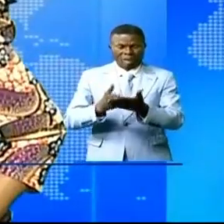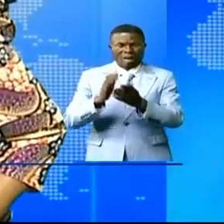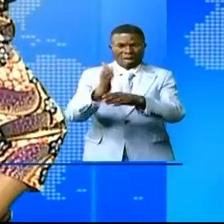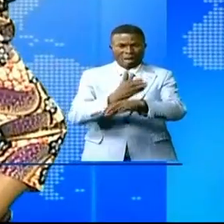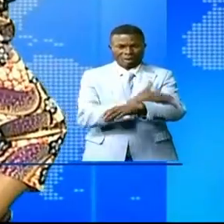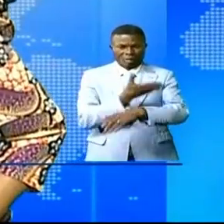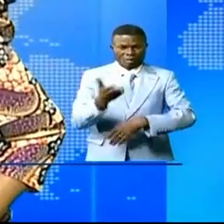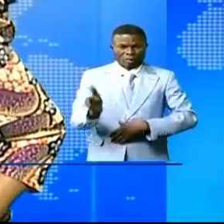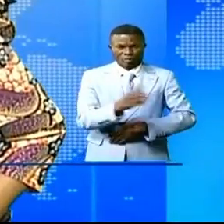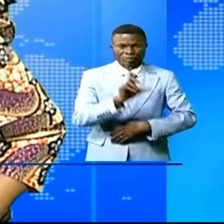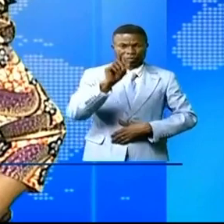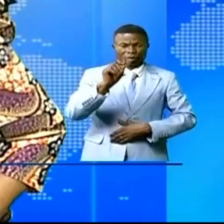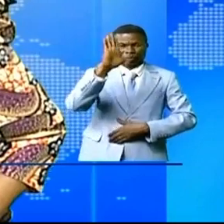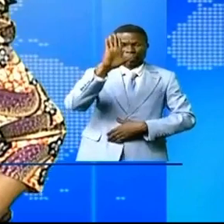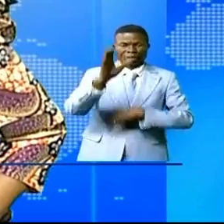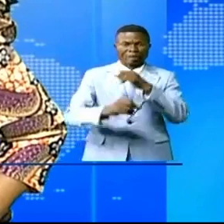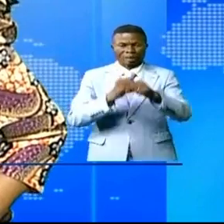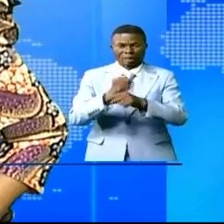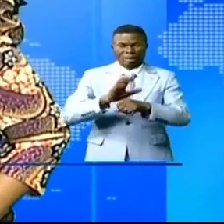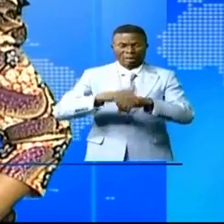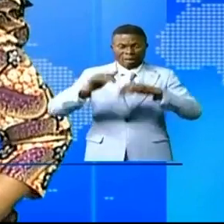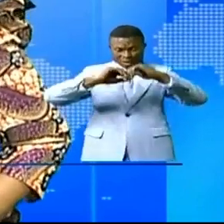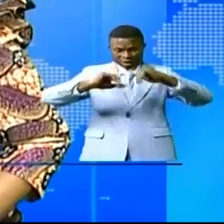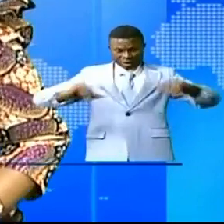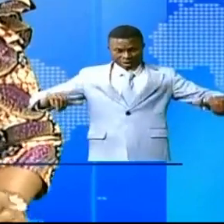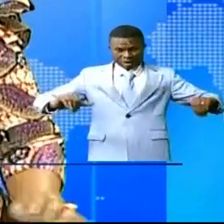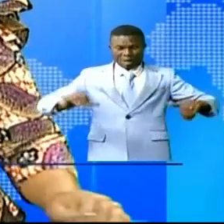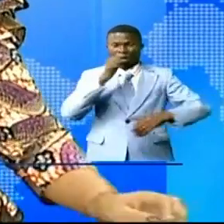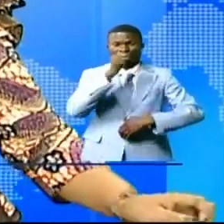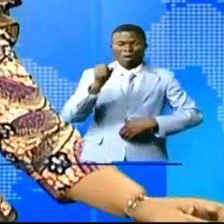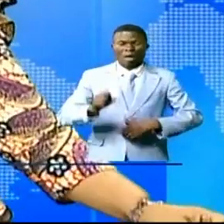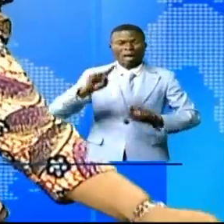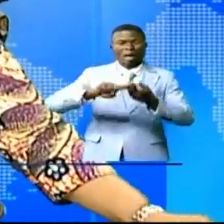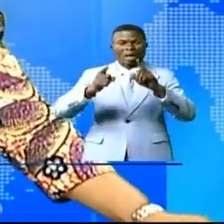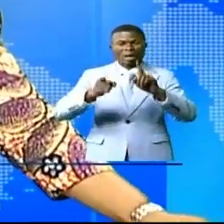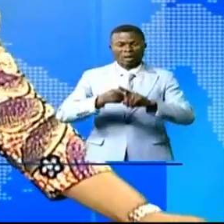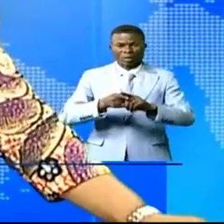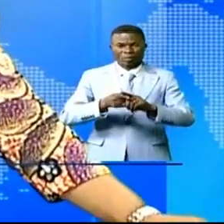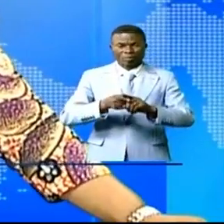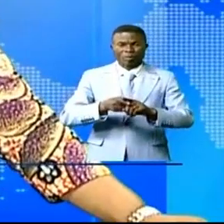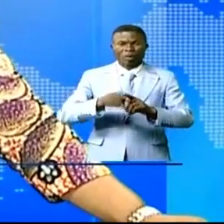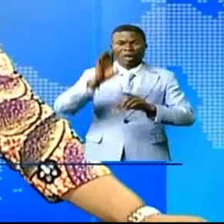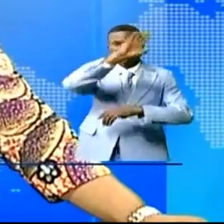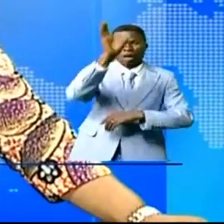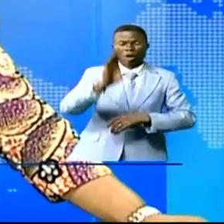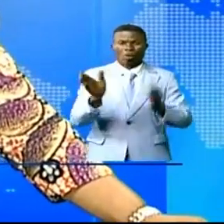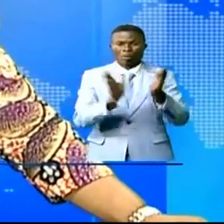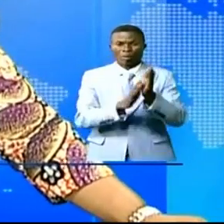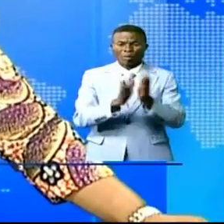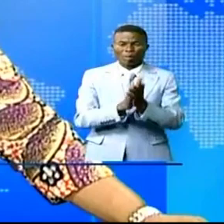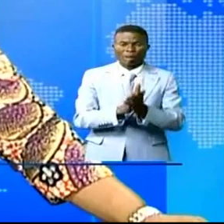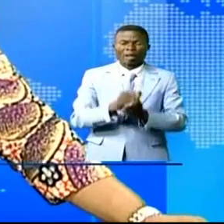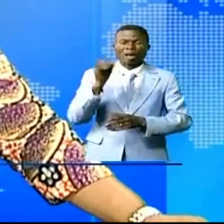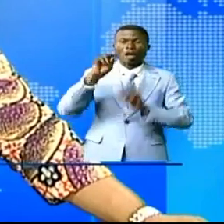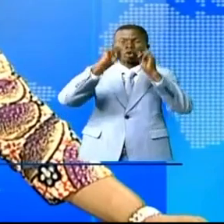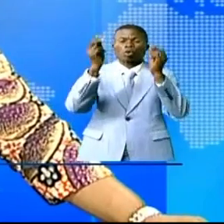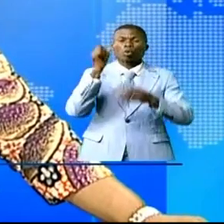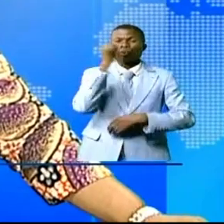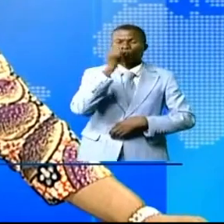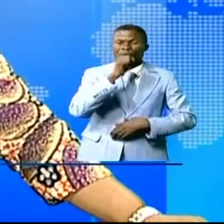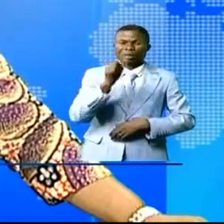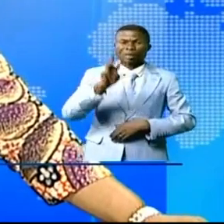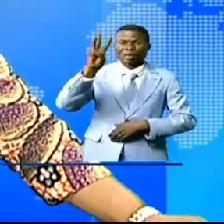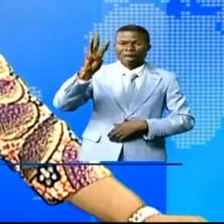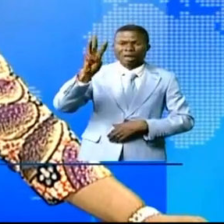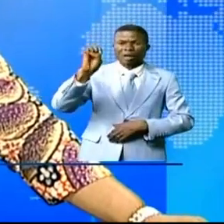25 ans après leur séparation les anciens camarades de la commune de bandalungwa de wengé musica bcbg 4 x 4